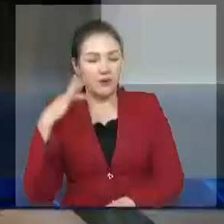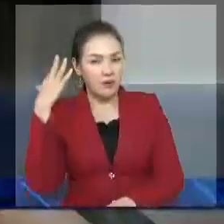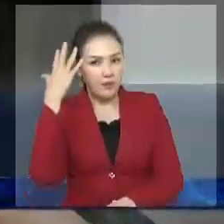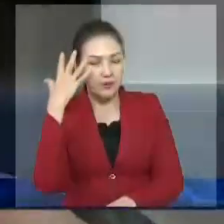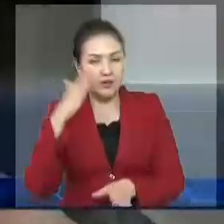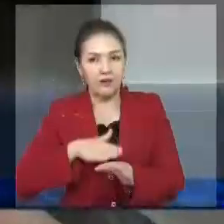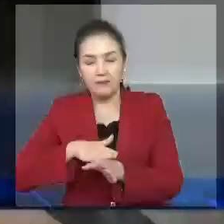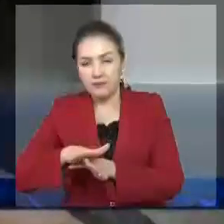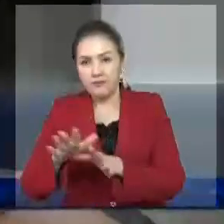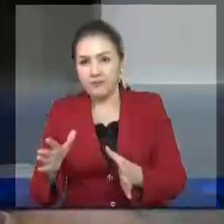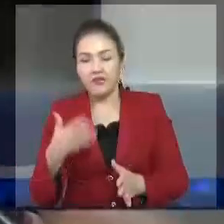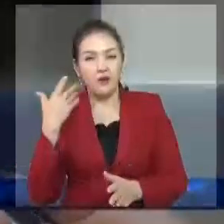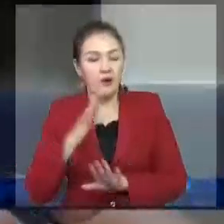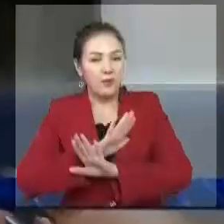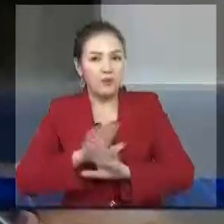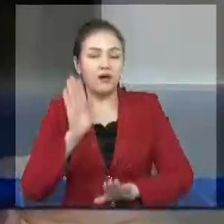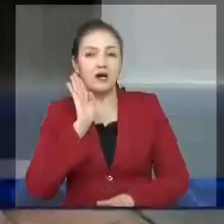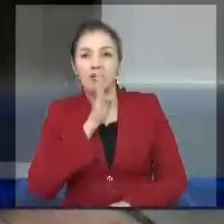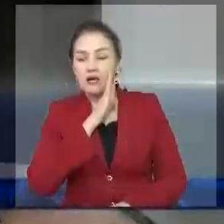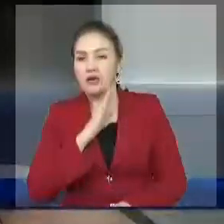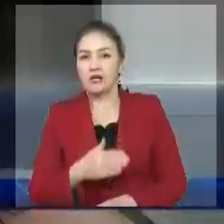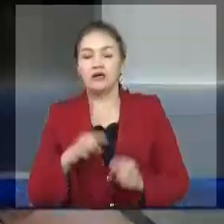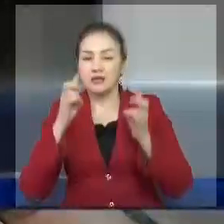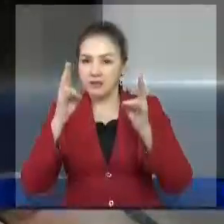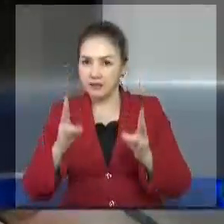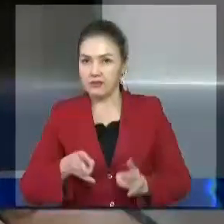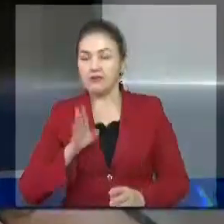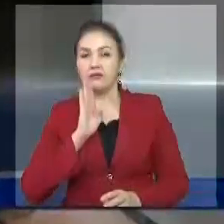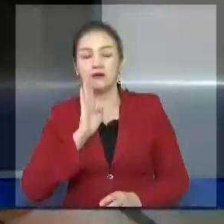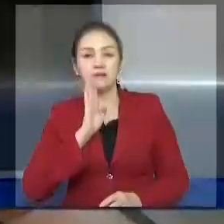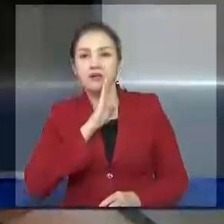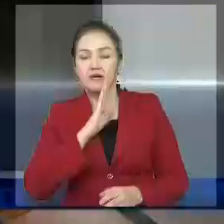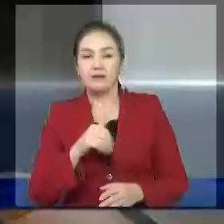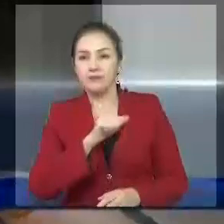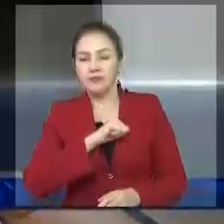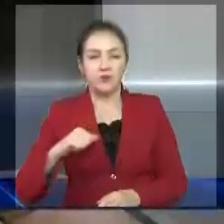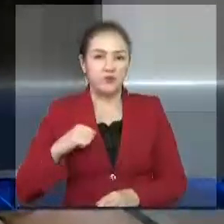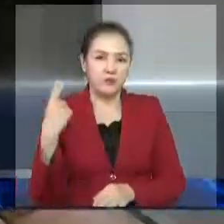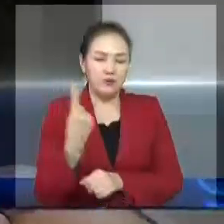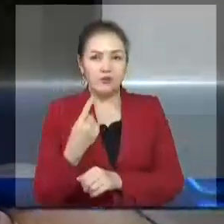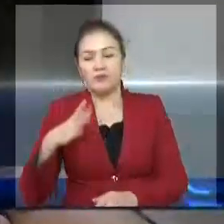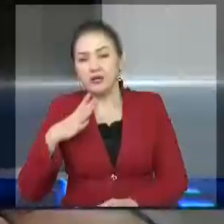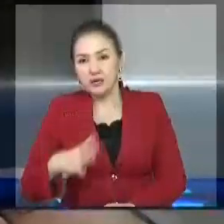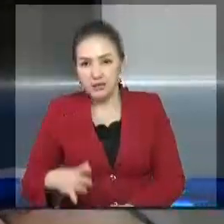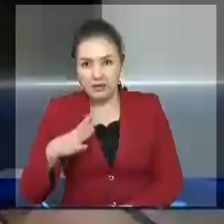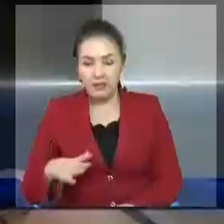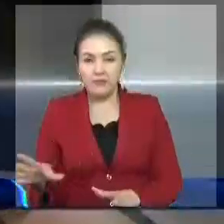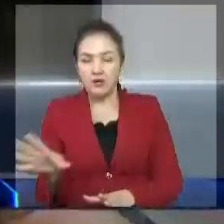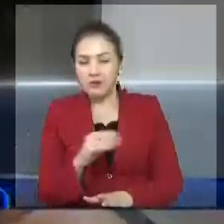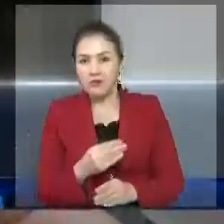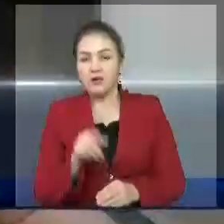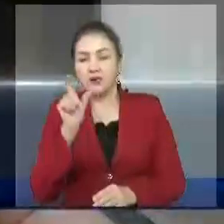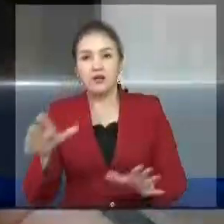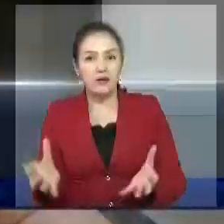соны ұйымдастырып, оңай болған жоқ, ол әйел кісі, нәзік әйел кісі, жағыз өзі шырылдап жүріп, және де біздер сол